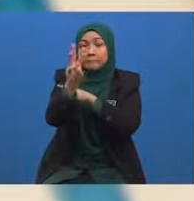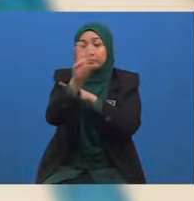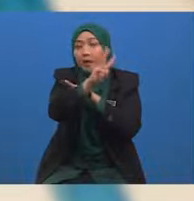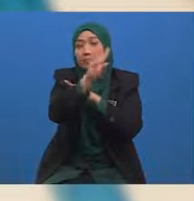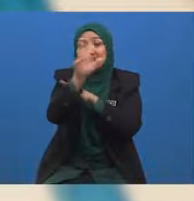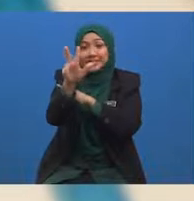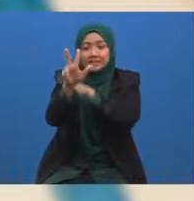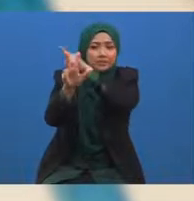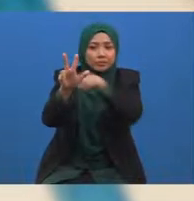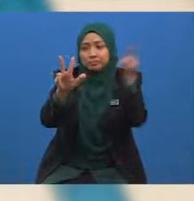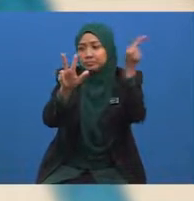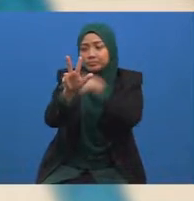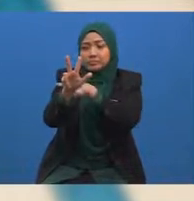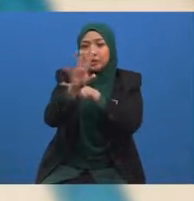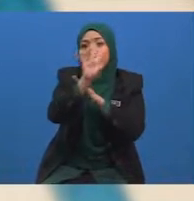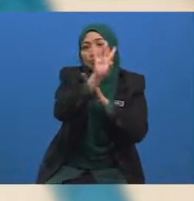63,